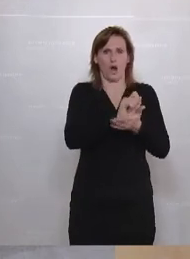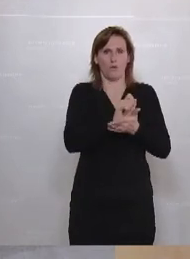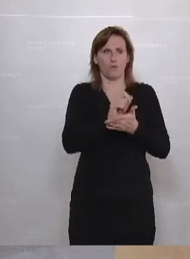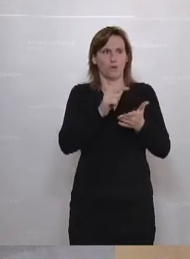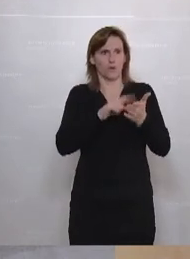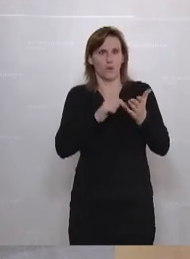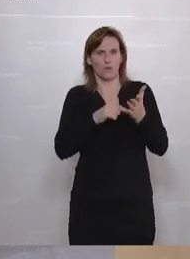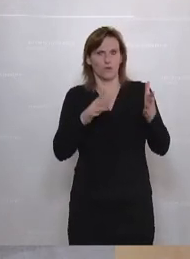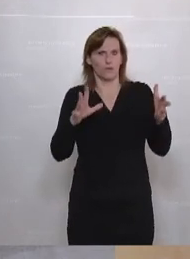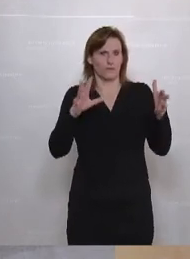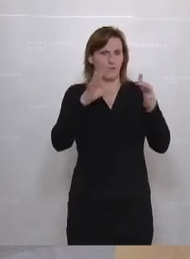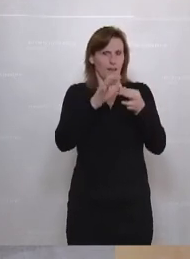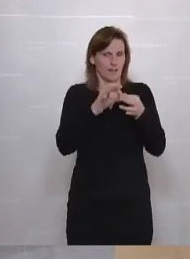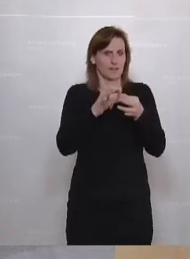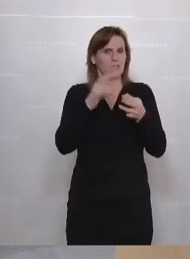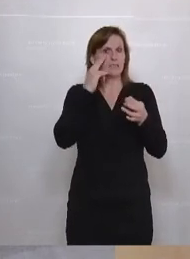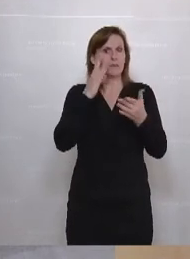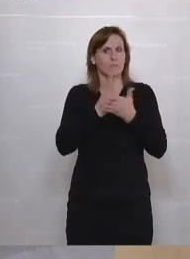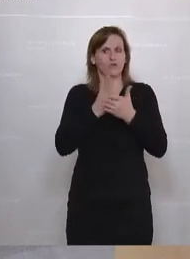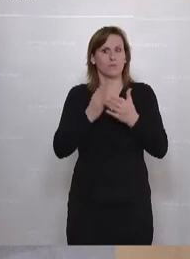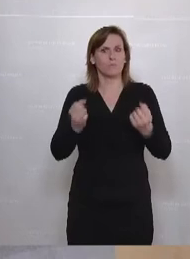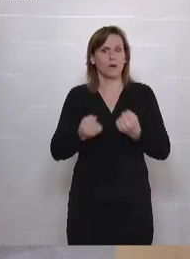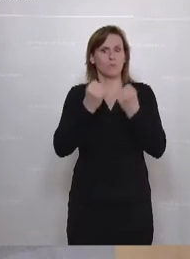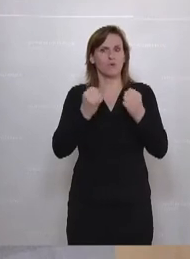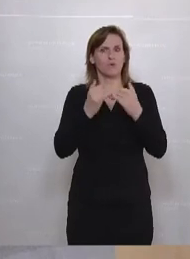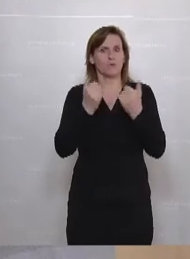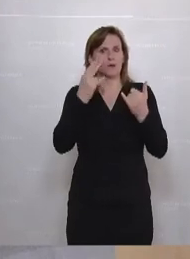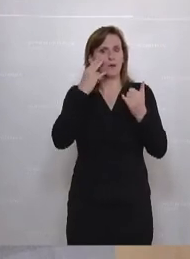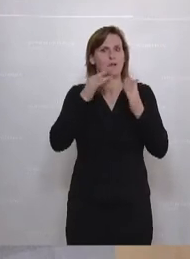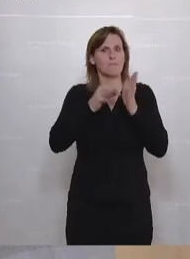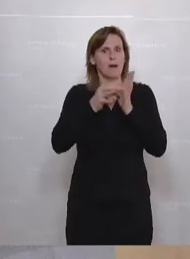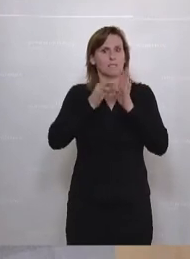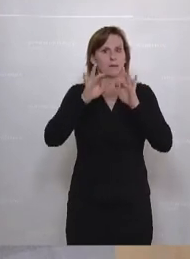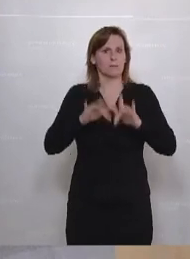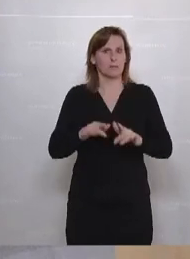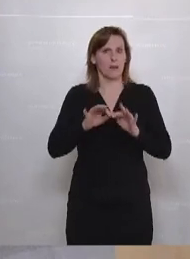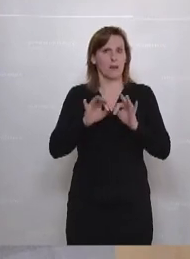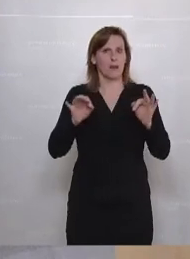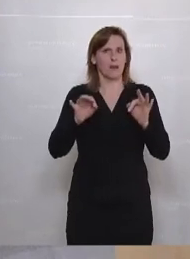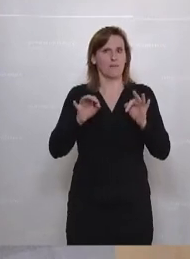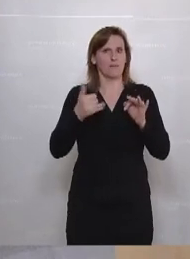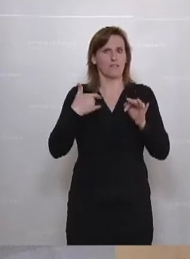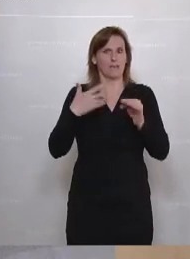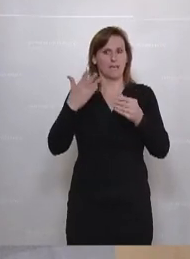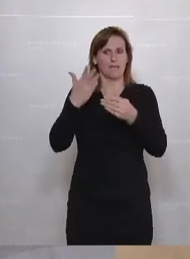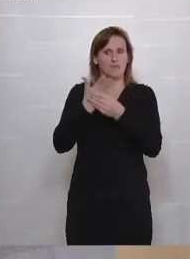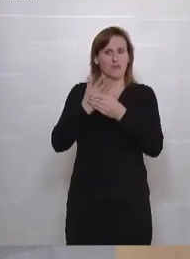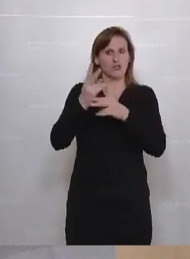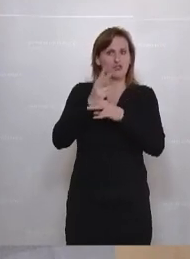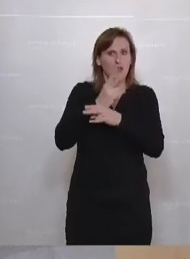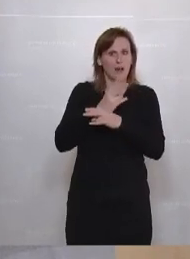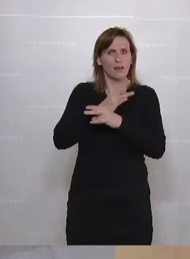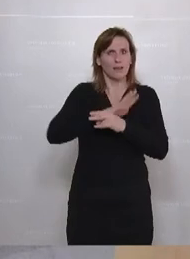wird. Welche Bemühungen oder konkreten Maßnahmen setzt Österreich auf bi- und multilateraler Ebene, um